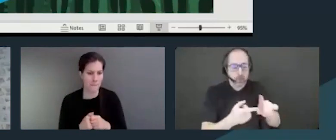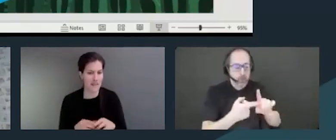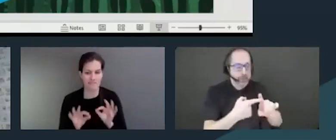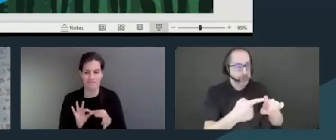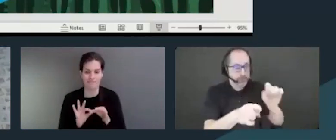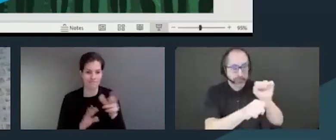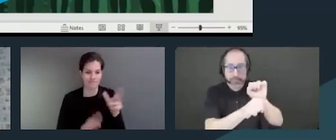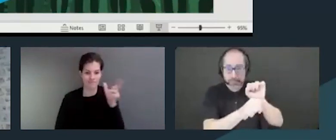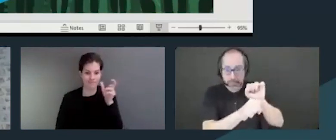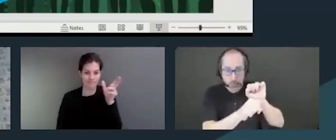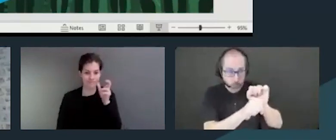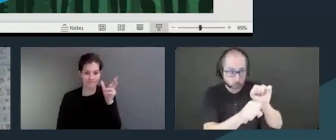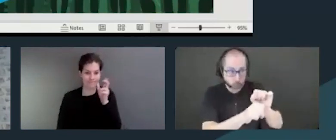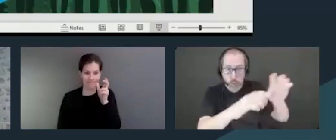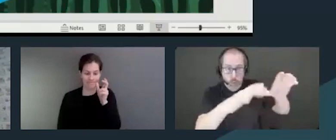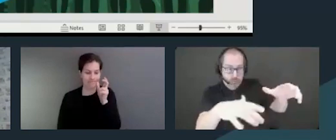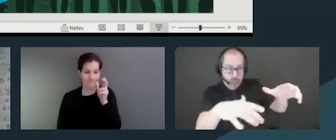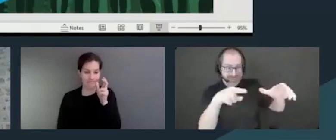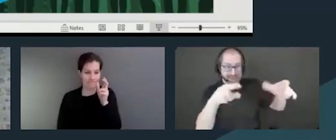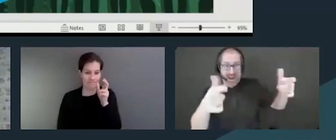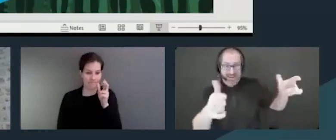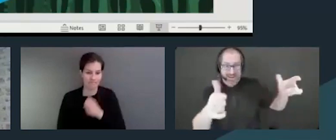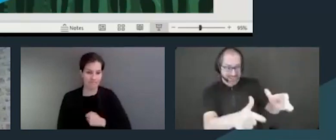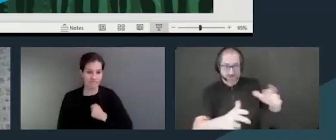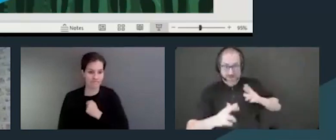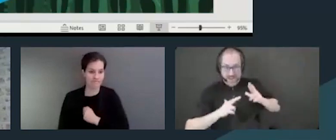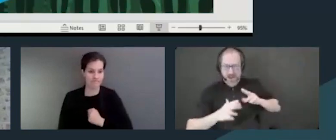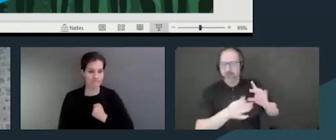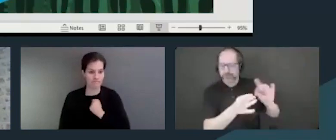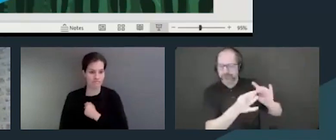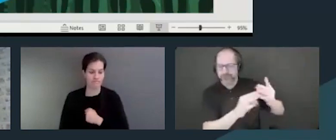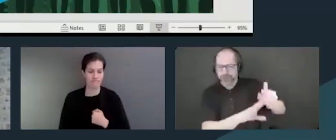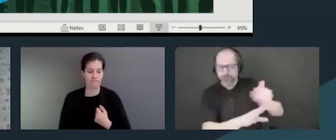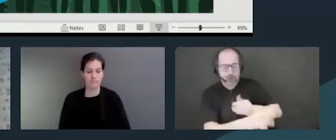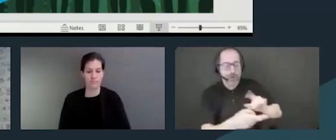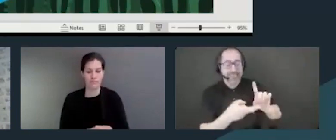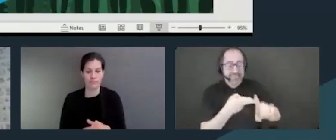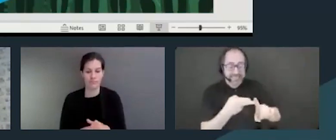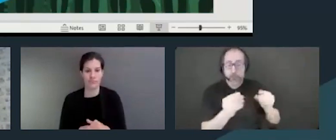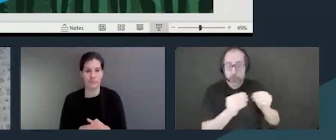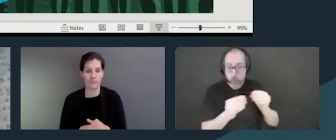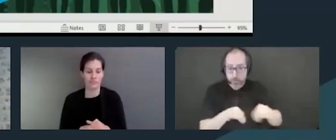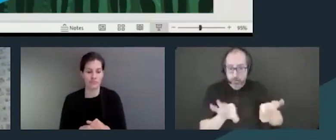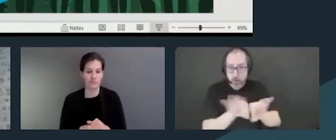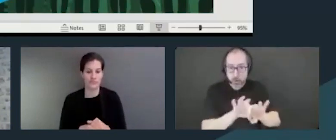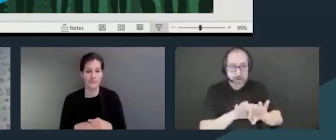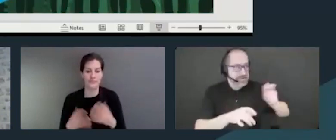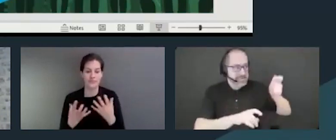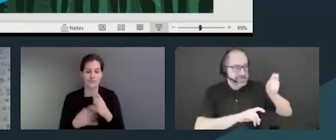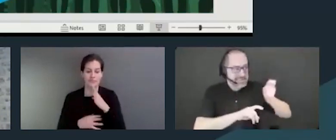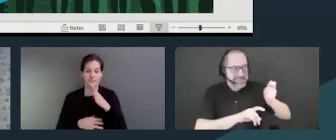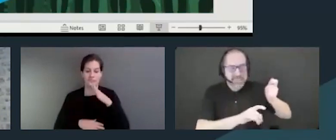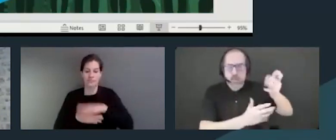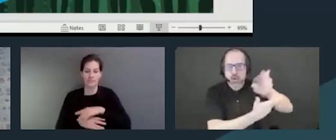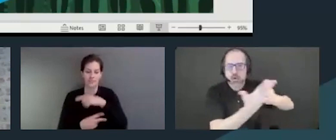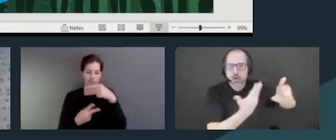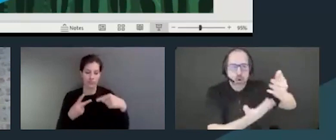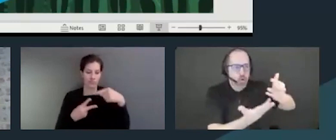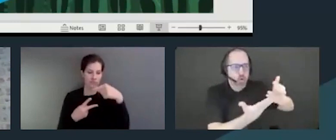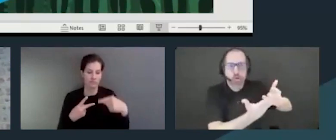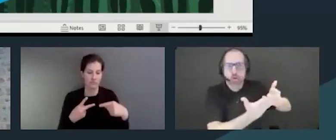tôt, je pense que les plus importants sont les répercussions sociales. Il y a plusieurs autres